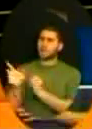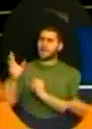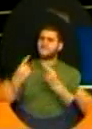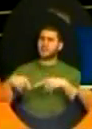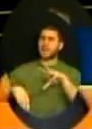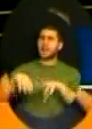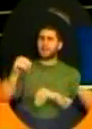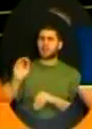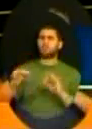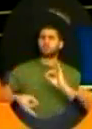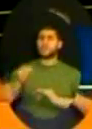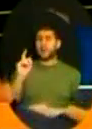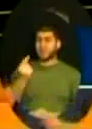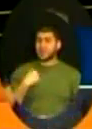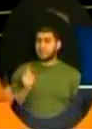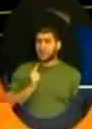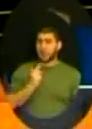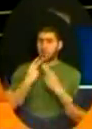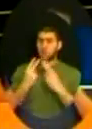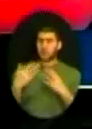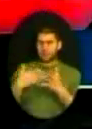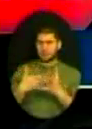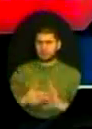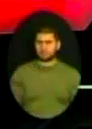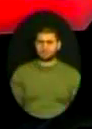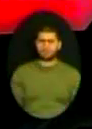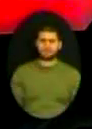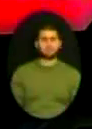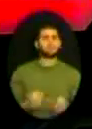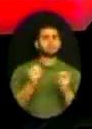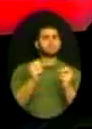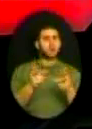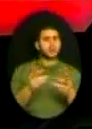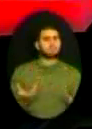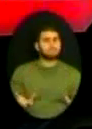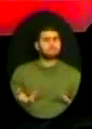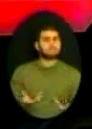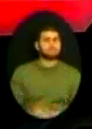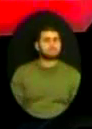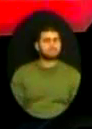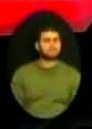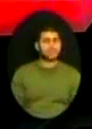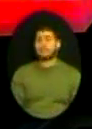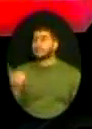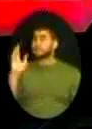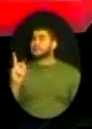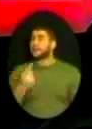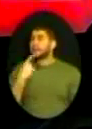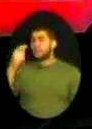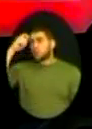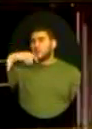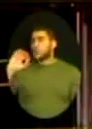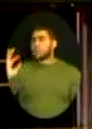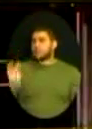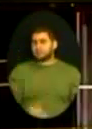בוועדה לבחירת שופטים, אבל אני מחכה לתוצאות של הבדיקה. טוב, אז שצריך להגיד, אז